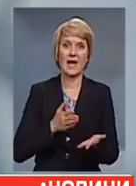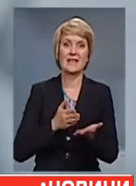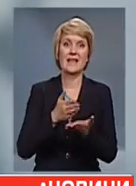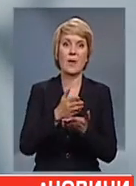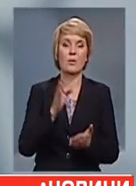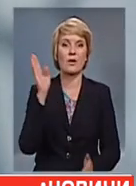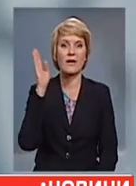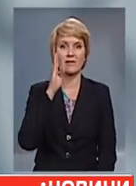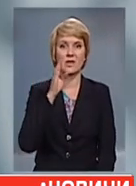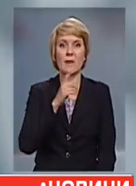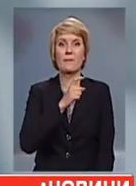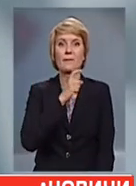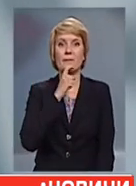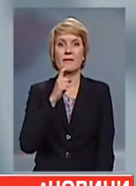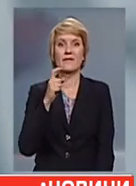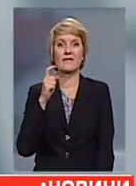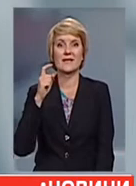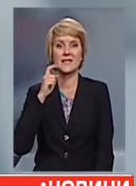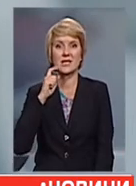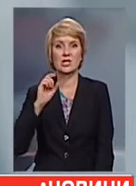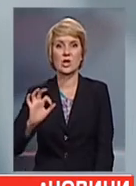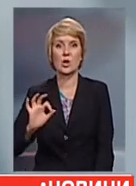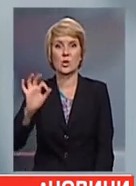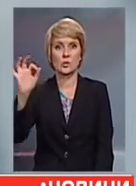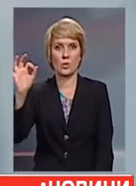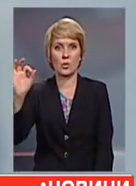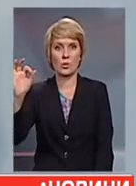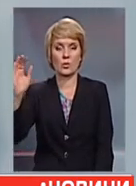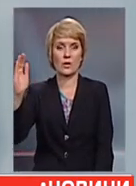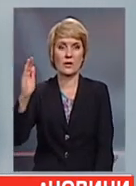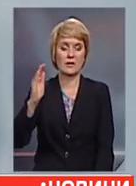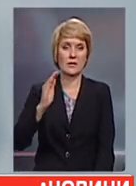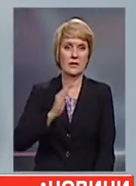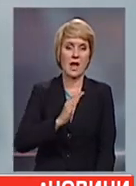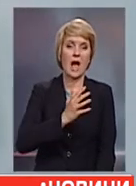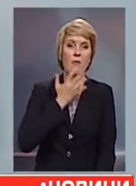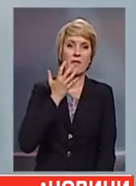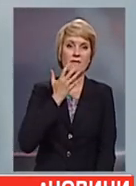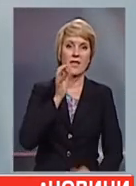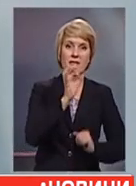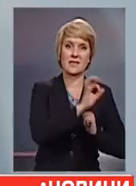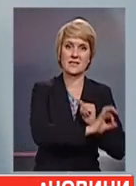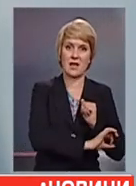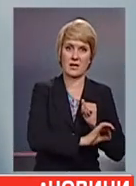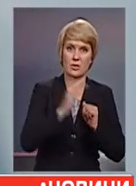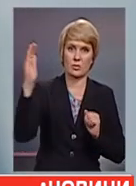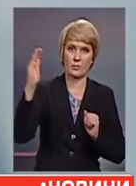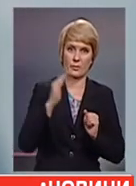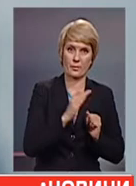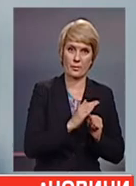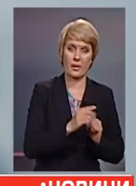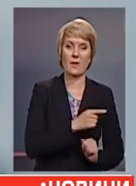з північного сходу на південний захід. І протягом